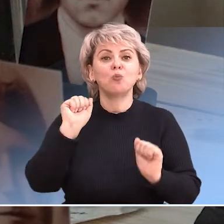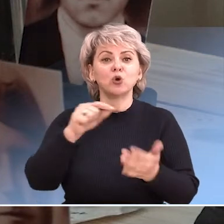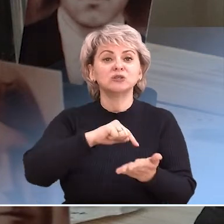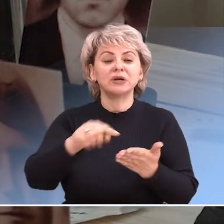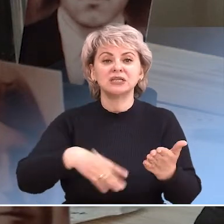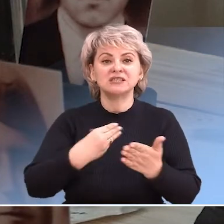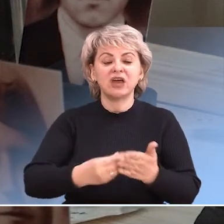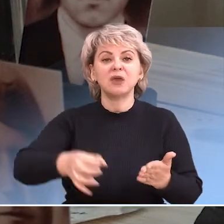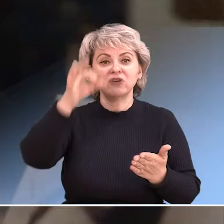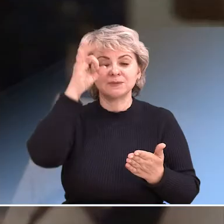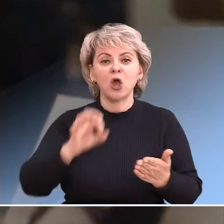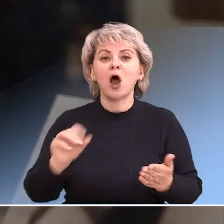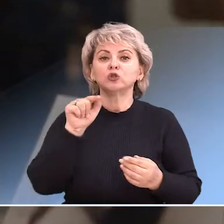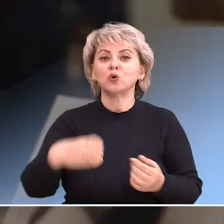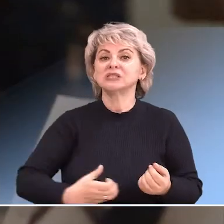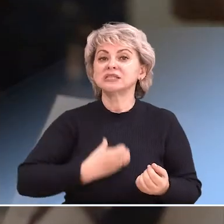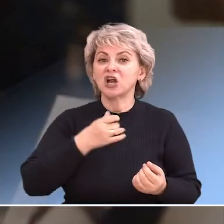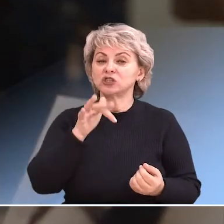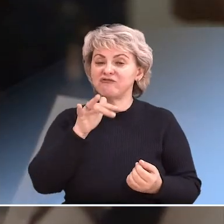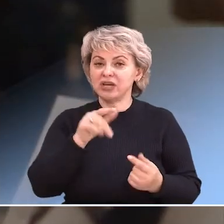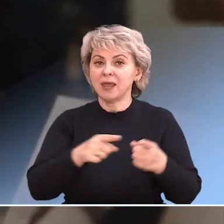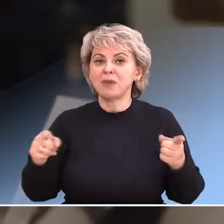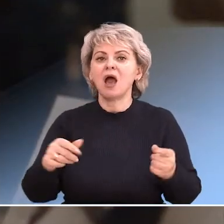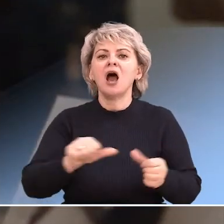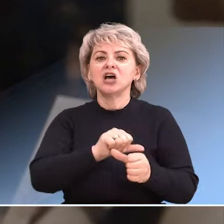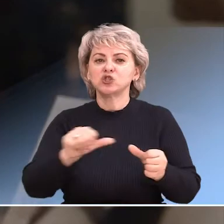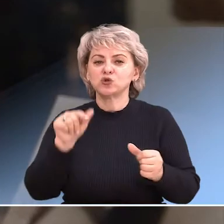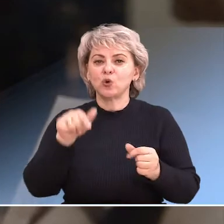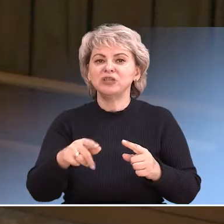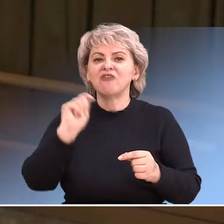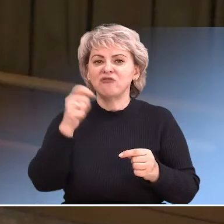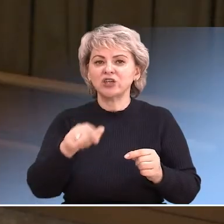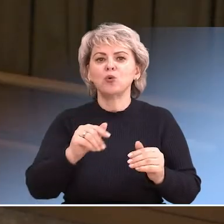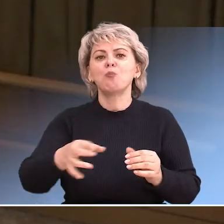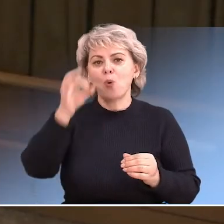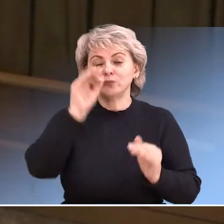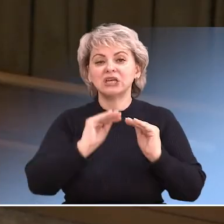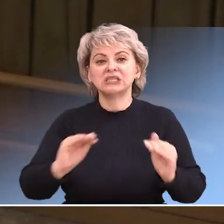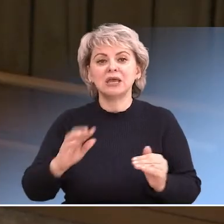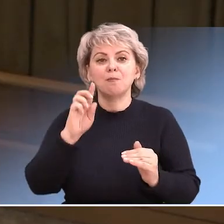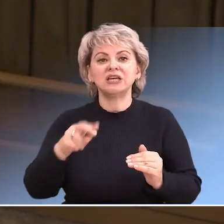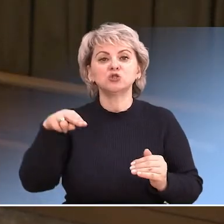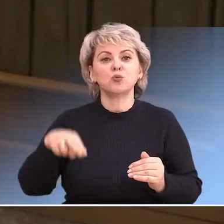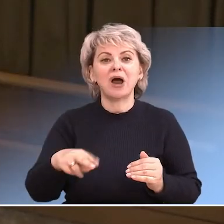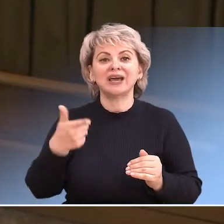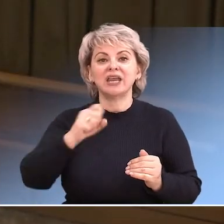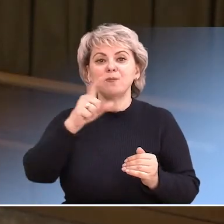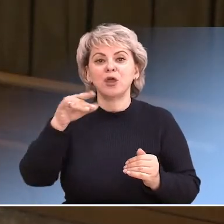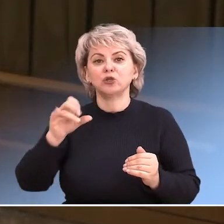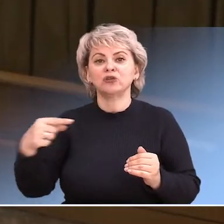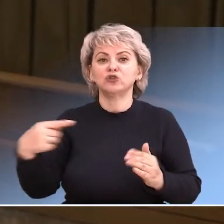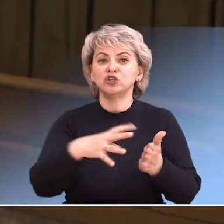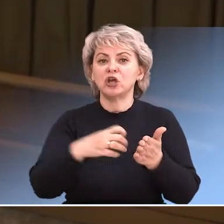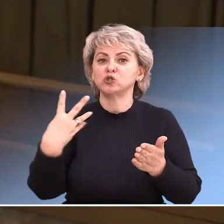тех, кто может поделиться своими воспоминаниями о том страшном времени, особенно чутко. Войну помнят дети. Борису